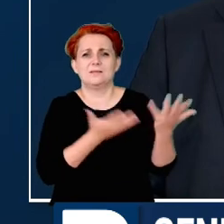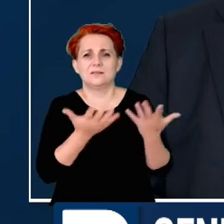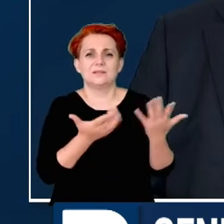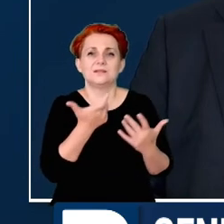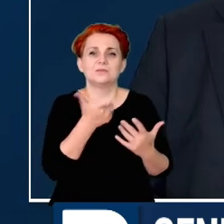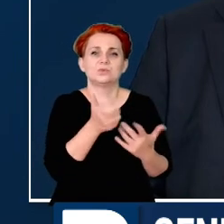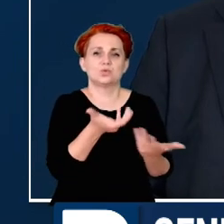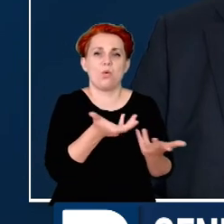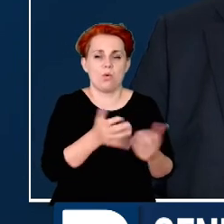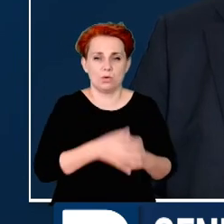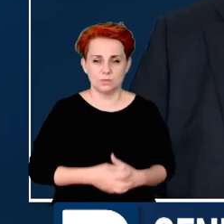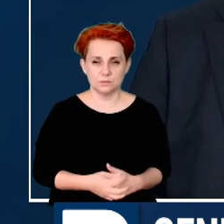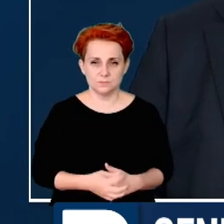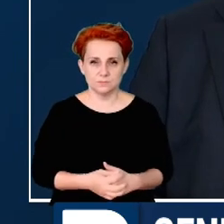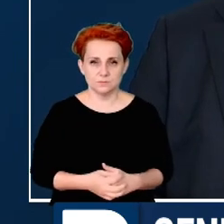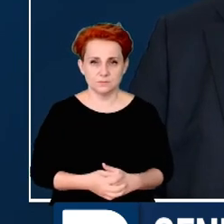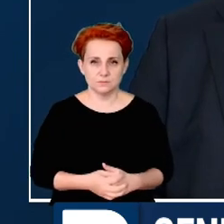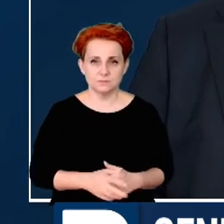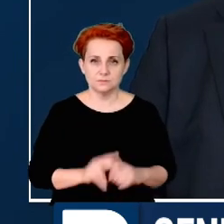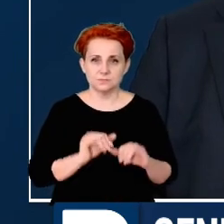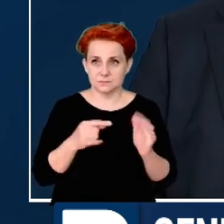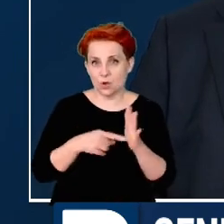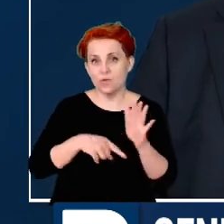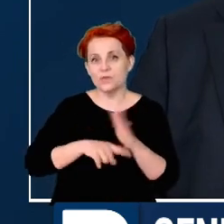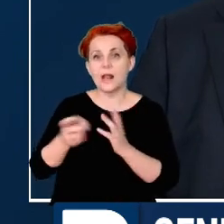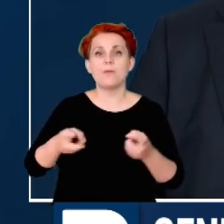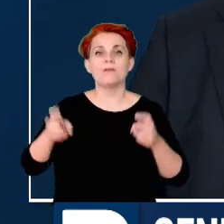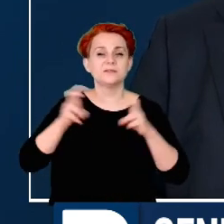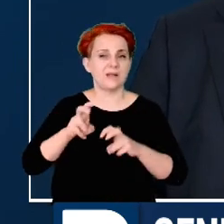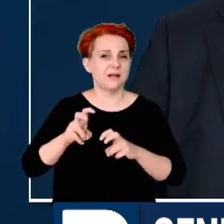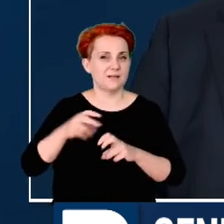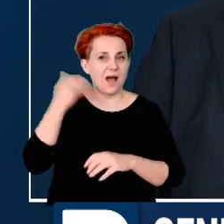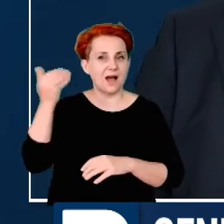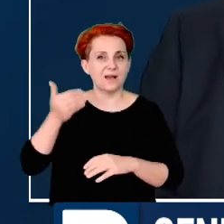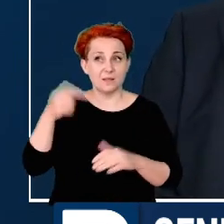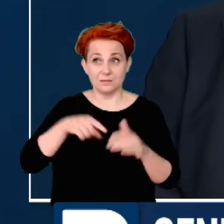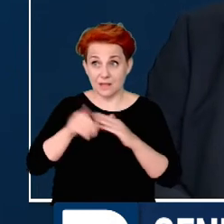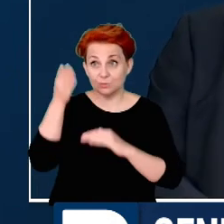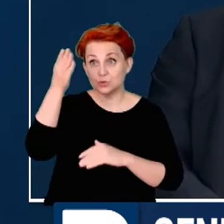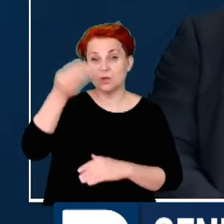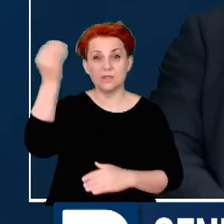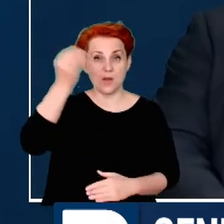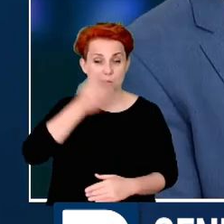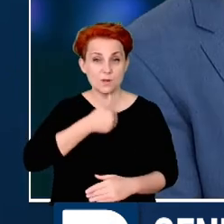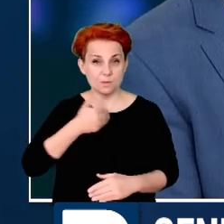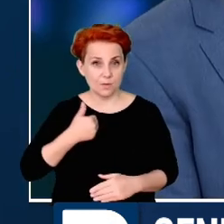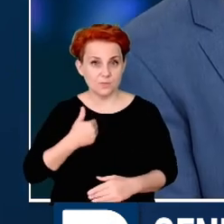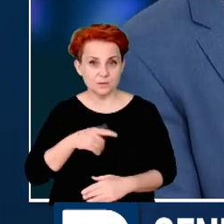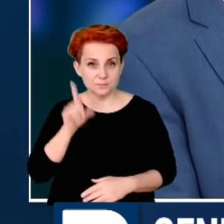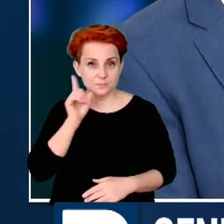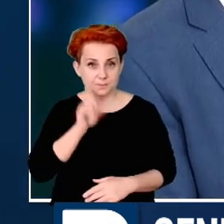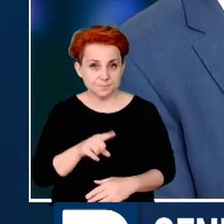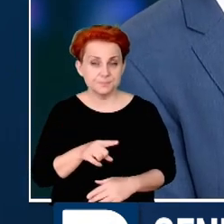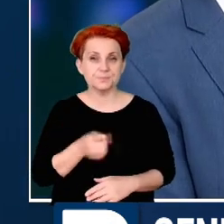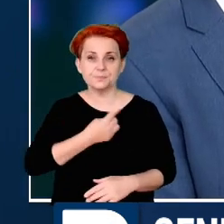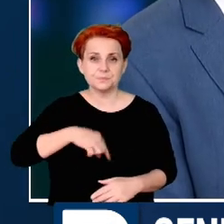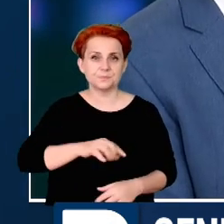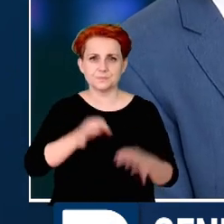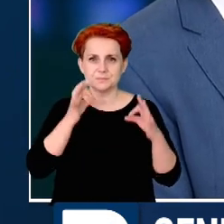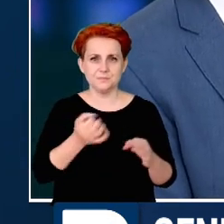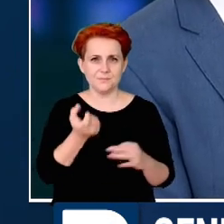jakie to ma znaczenie powstanie Akademii Republikańskiej dla przyszłości polskiej nauki, o której, no, krótko mówiąc, jesteśmy